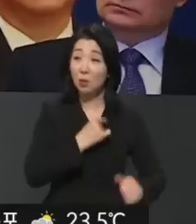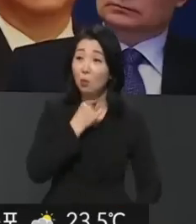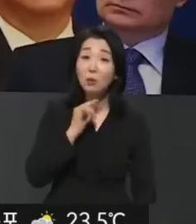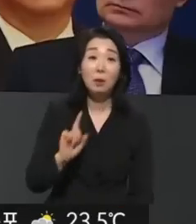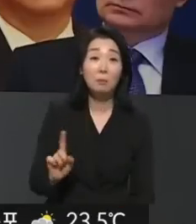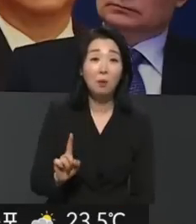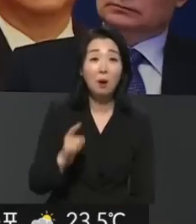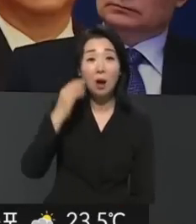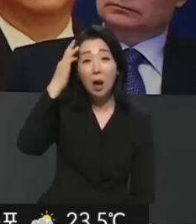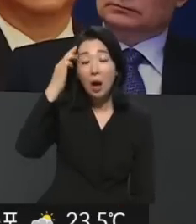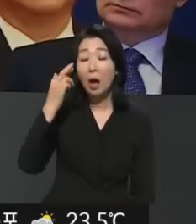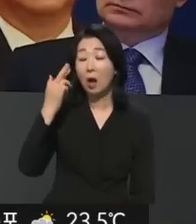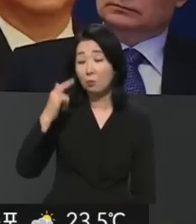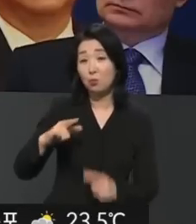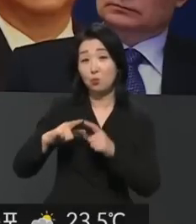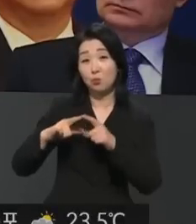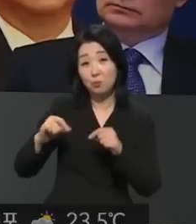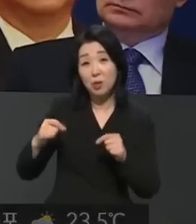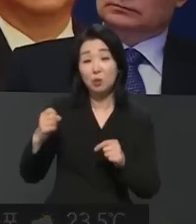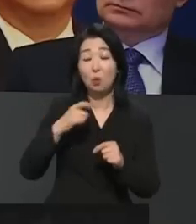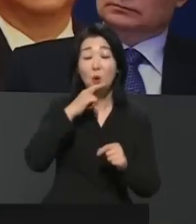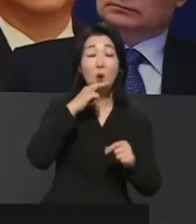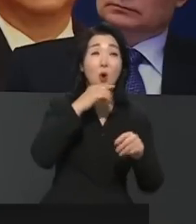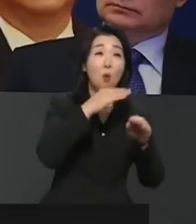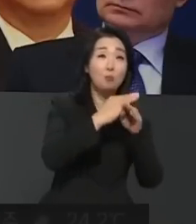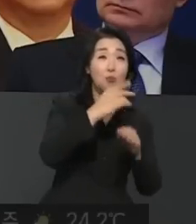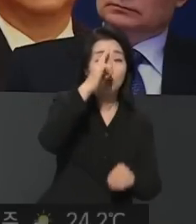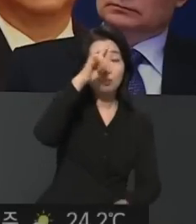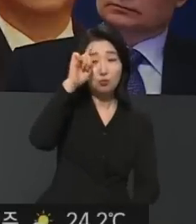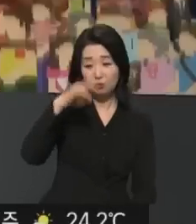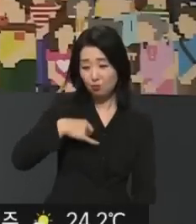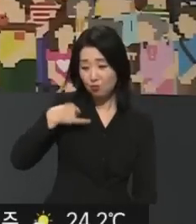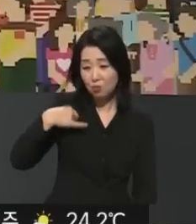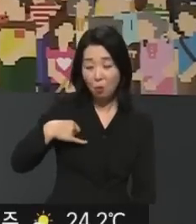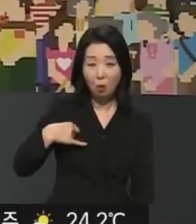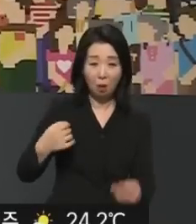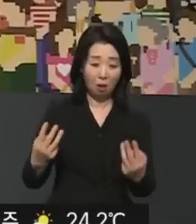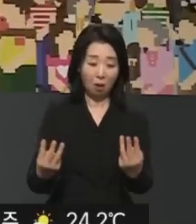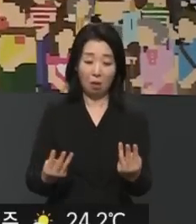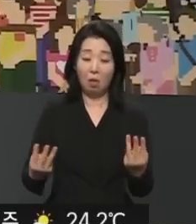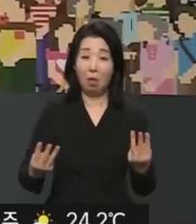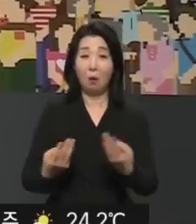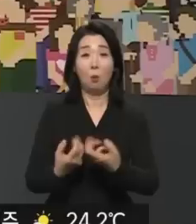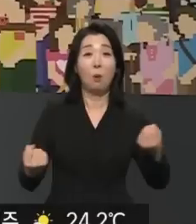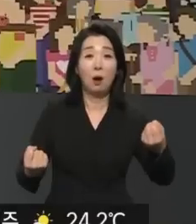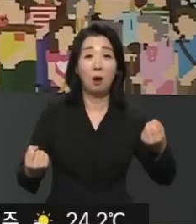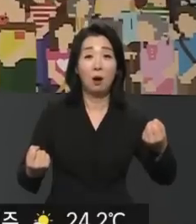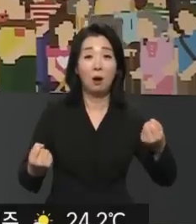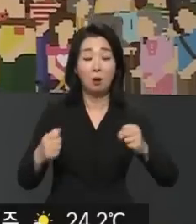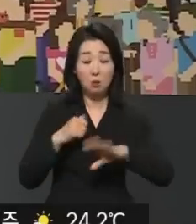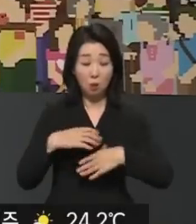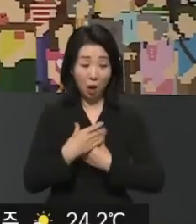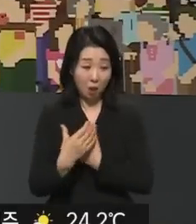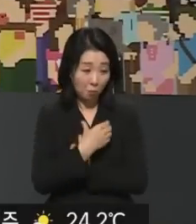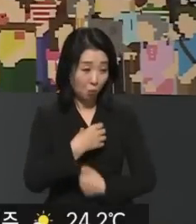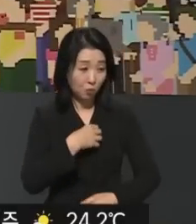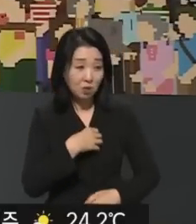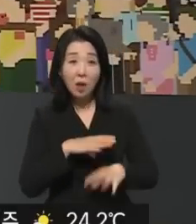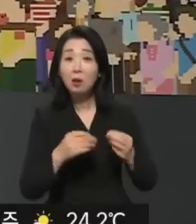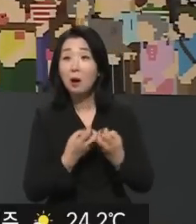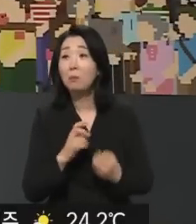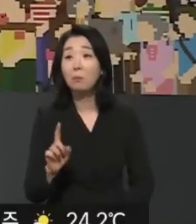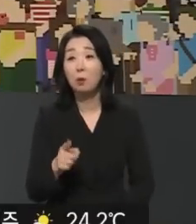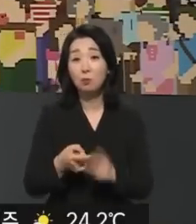건 한미일대 북중러 이렇게 명확해지는 구도 속에 높아지는 안보 위기에 대한 해결책일 텐데요. 마침